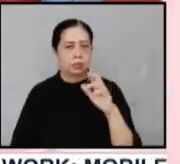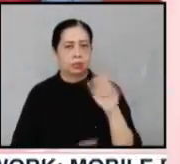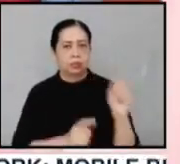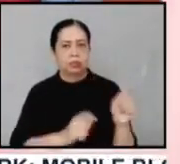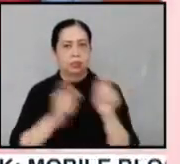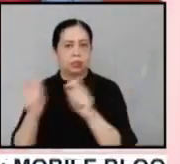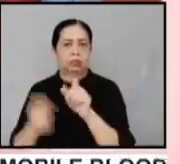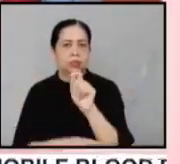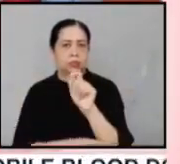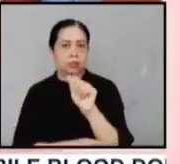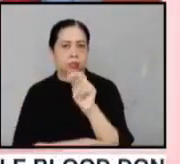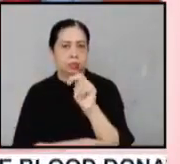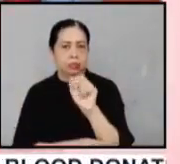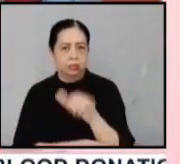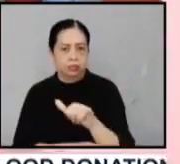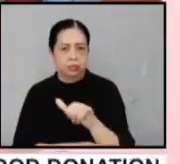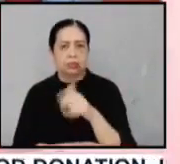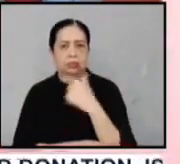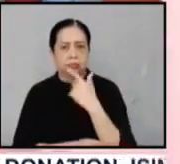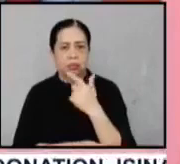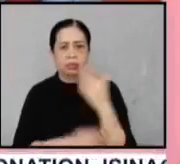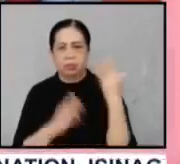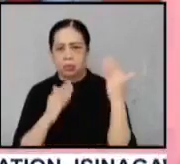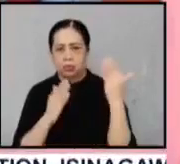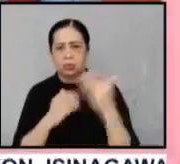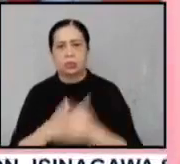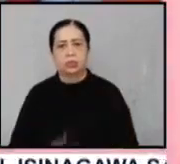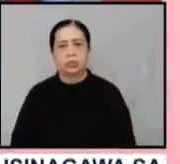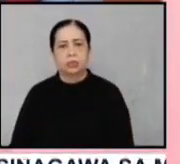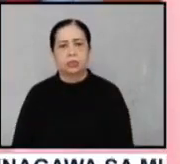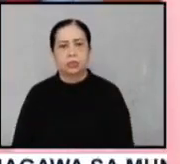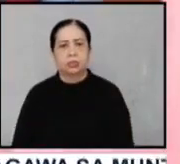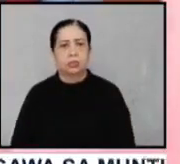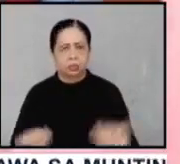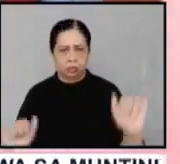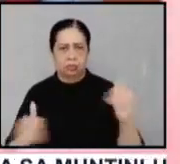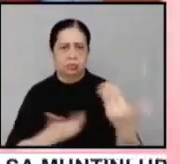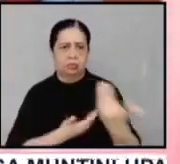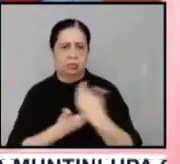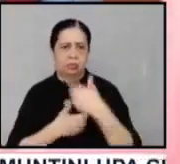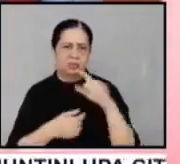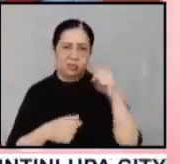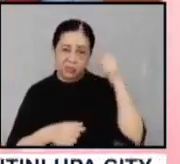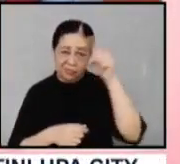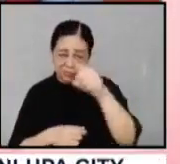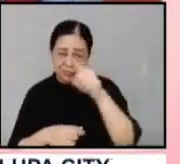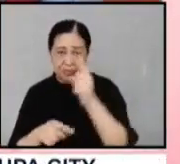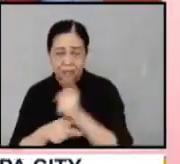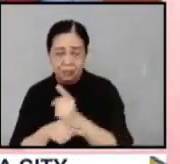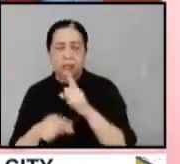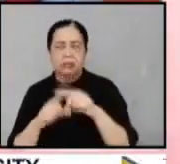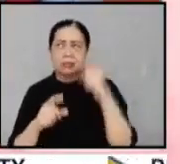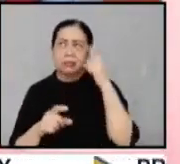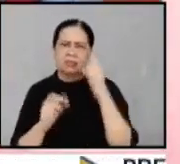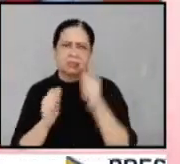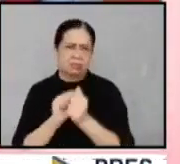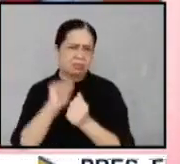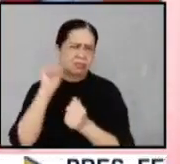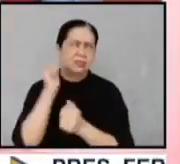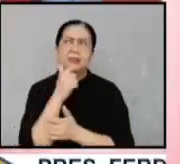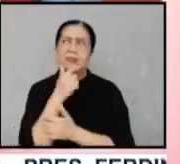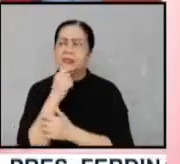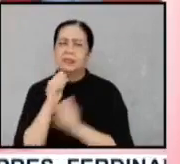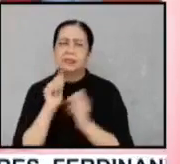nila, sana mapuntahan nyo rin kami doon sa Tanay. Iniisip ko ang layo. Mm-hmm. But